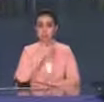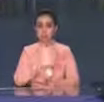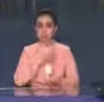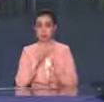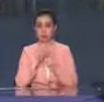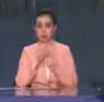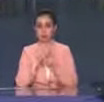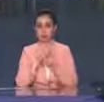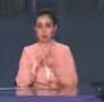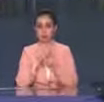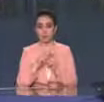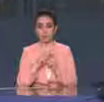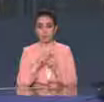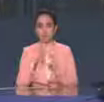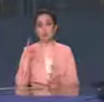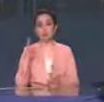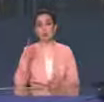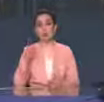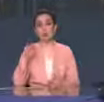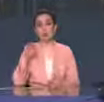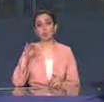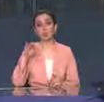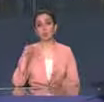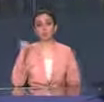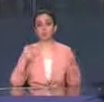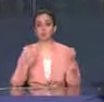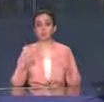слово колонна автомашин